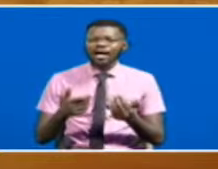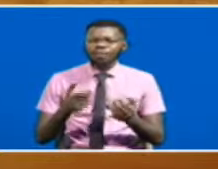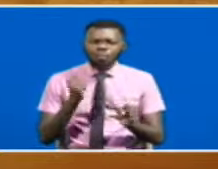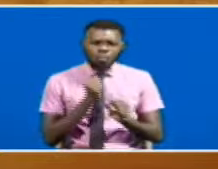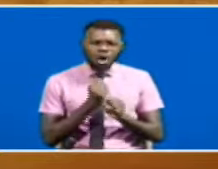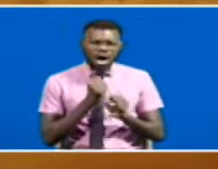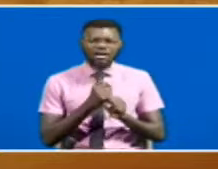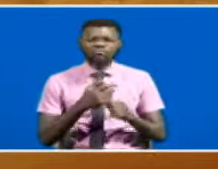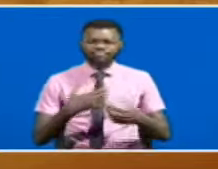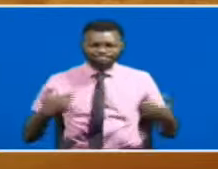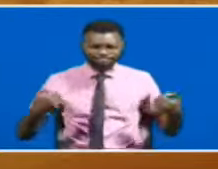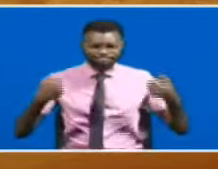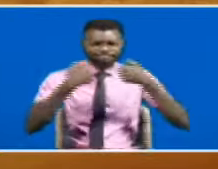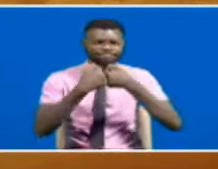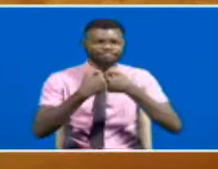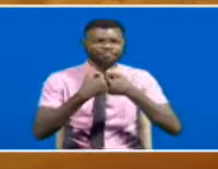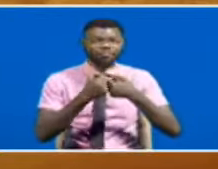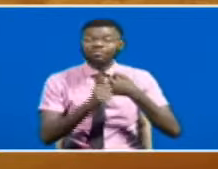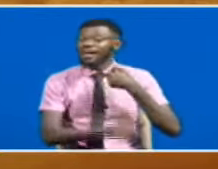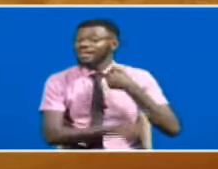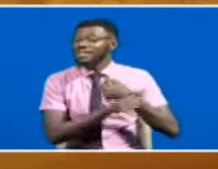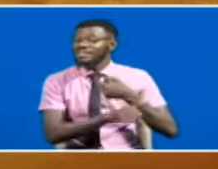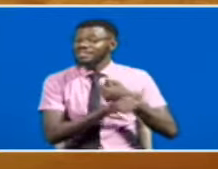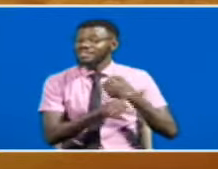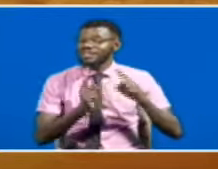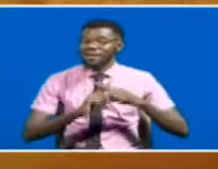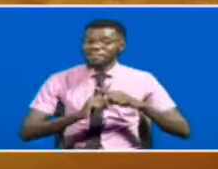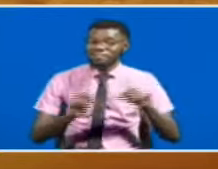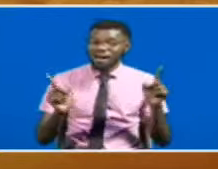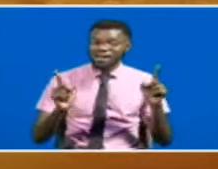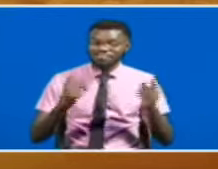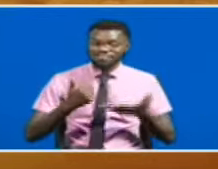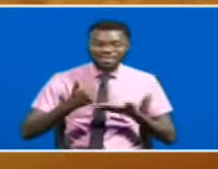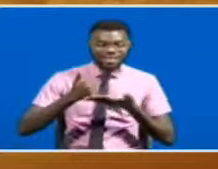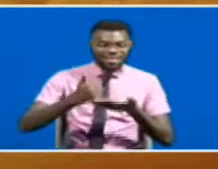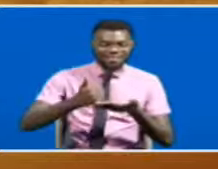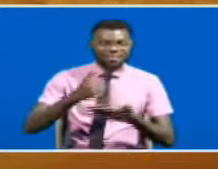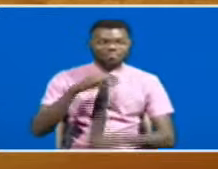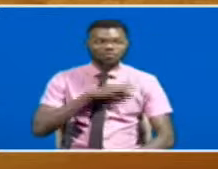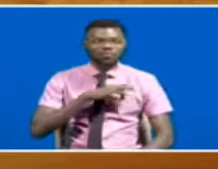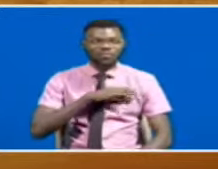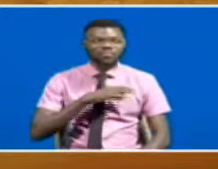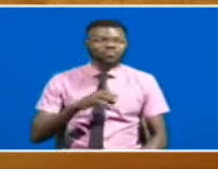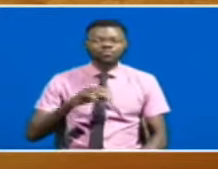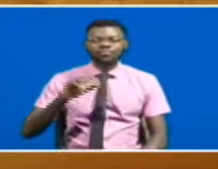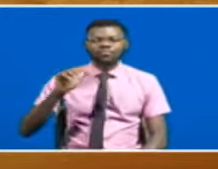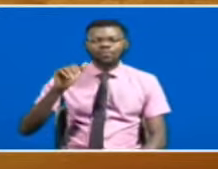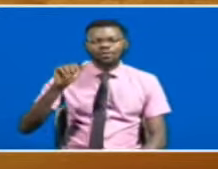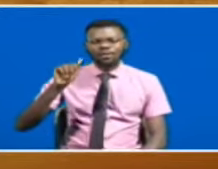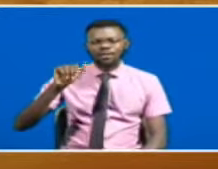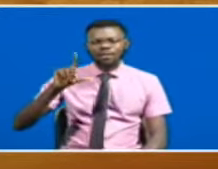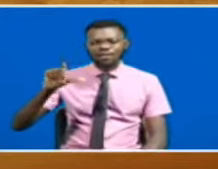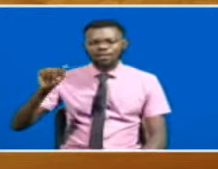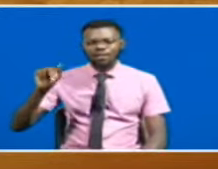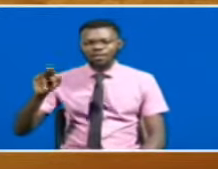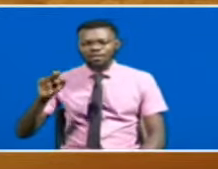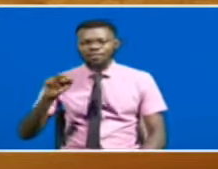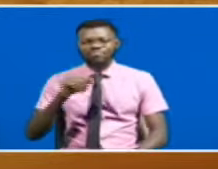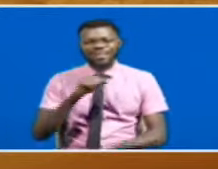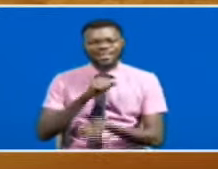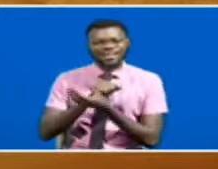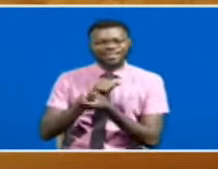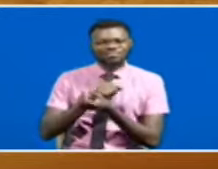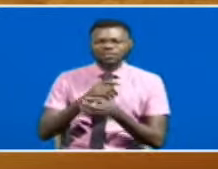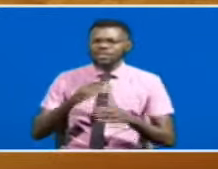huo hatari pia umekuwa kitega uchumi kwa wanaoupenda. Mwanahabari wetu Alan Ochanda na simulizi za mchezo